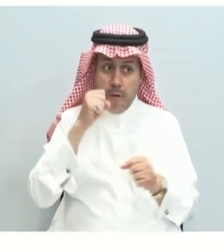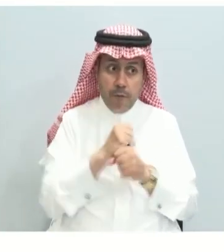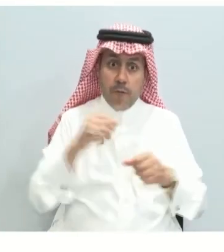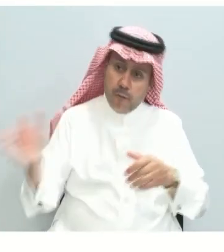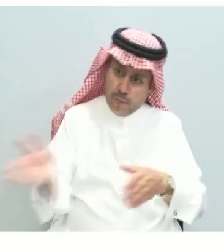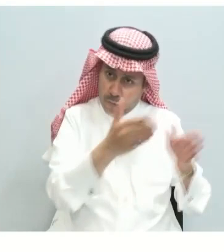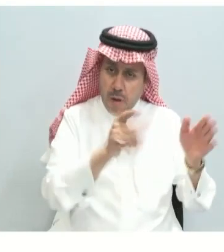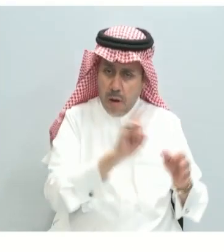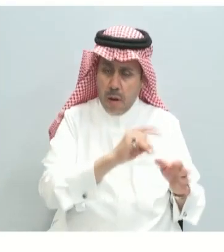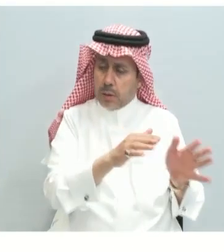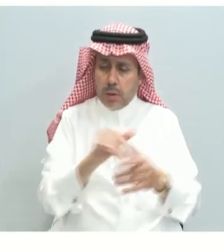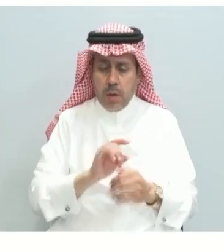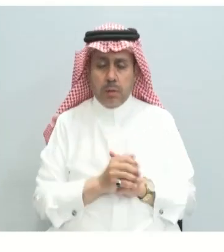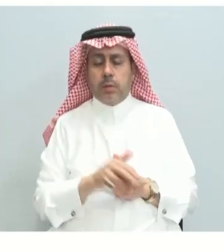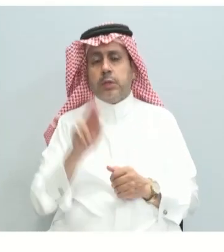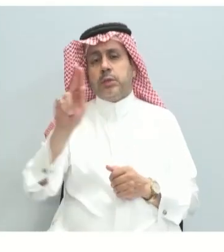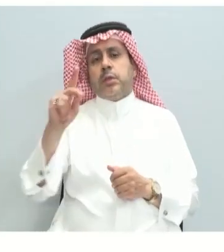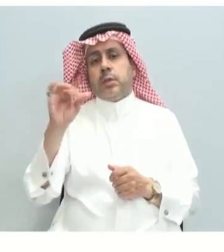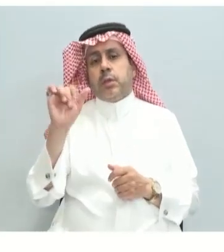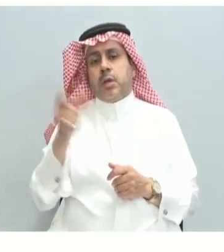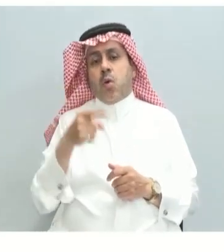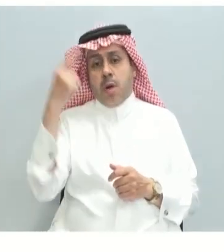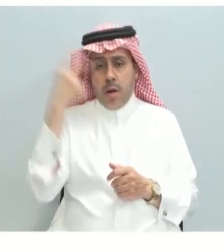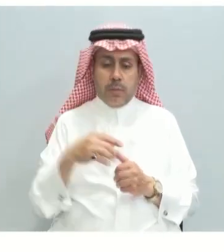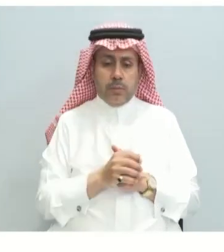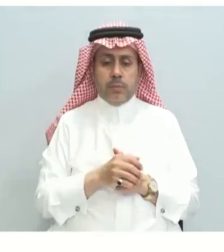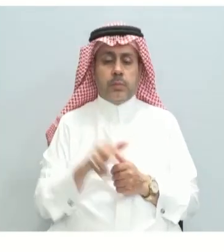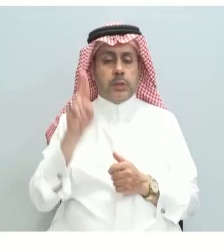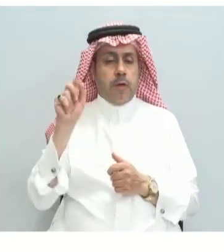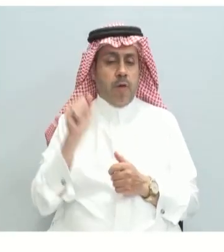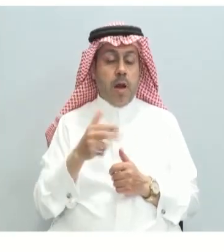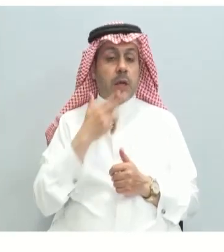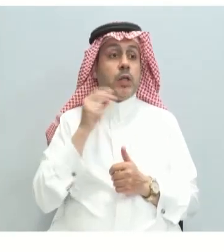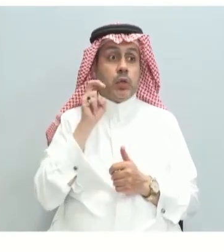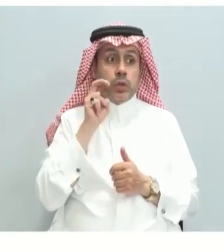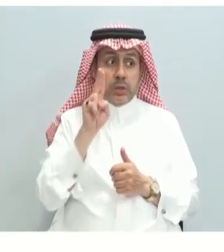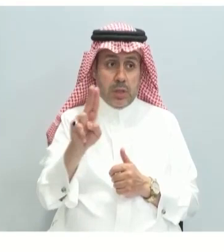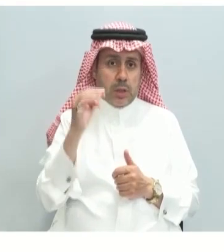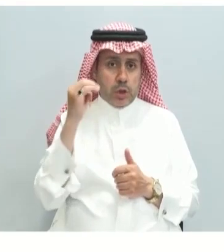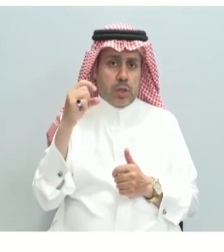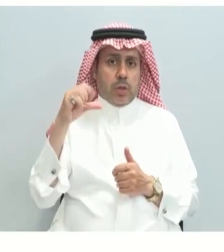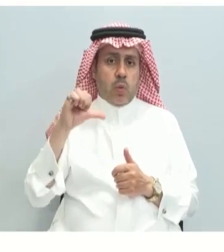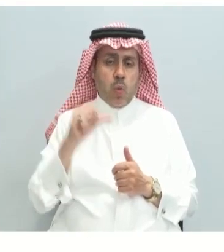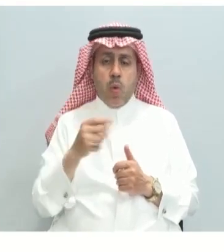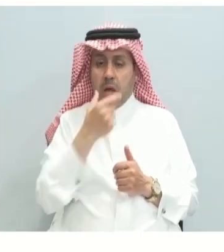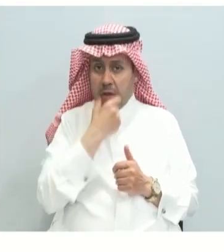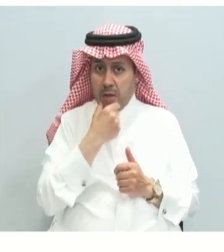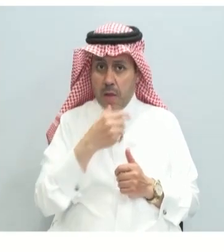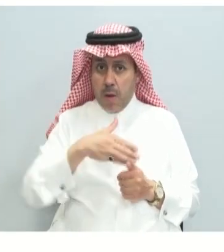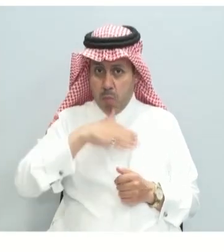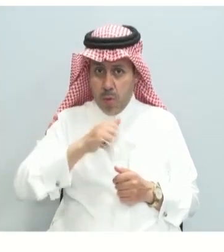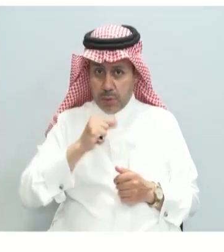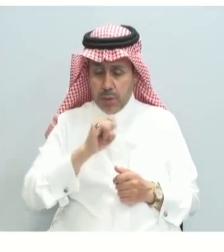ترك هو من التطير المحرم. تفاءلوا بالخير تجدوا، هل هو حديث عن النبي صلى الله عليه وسلم؟ لا،